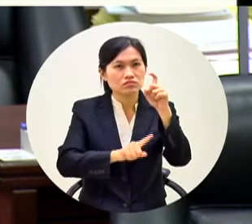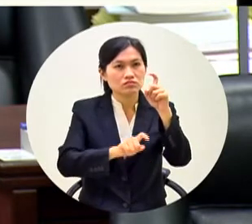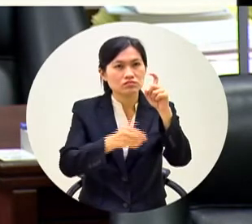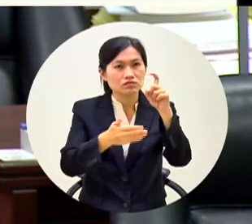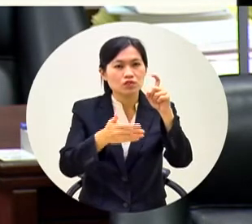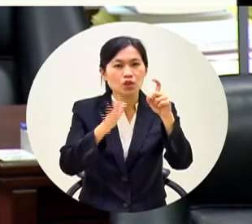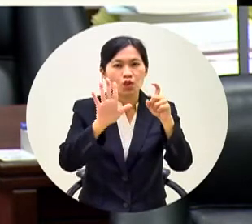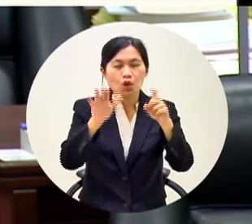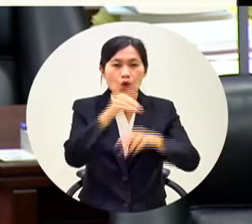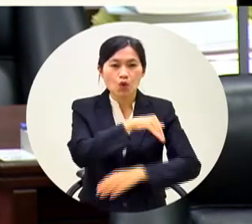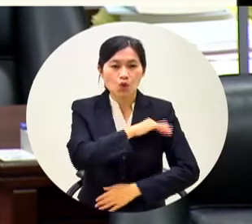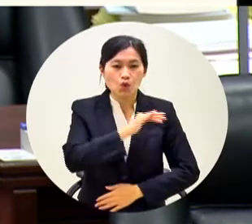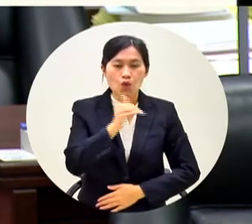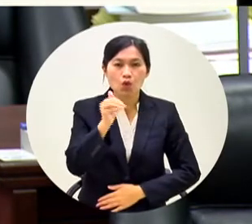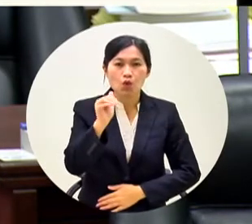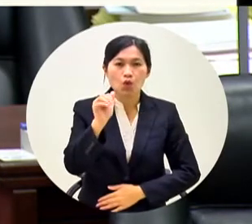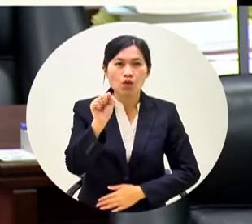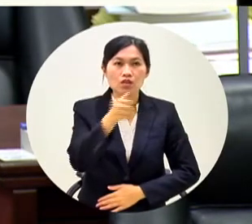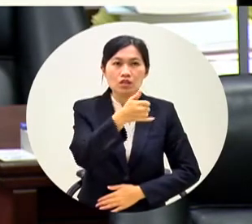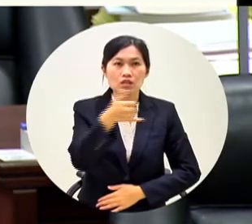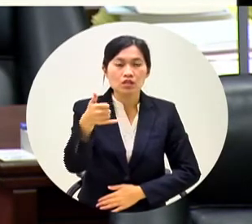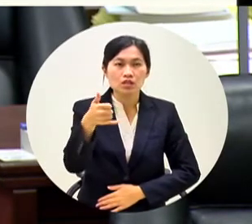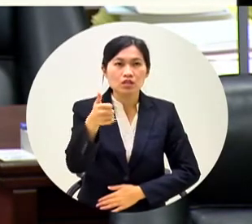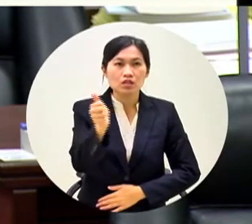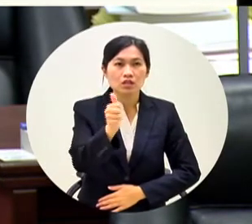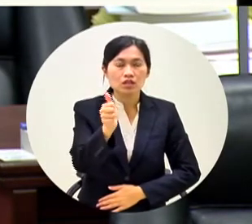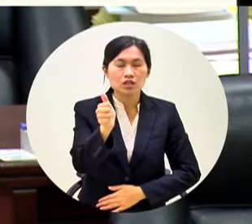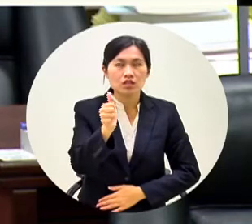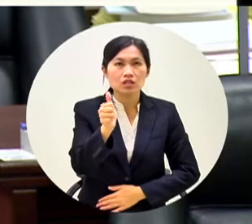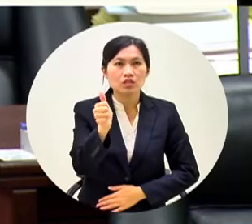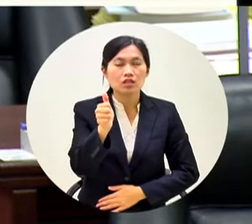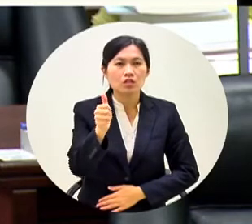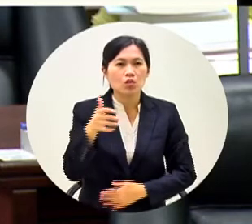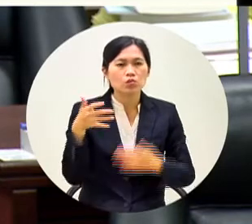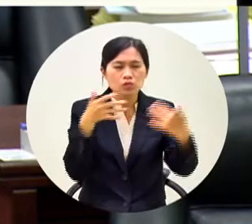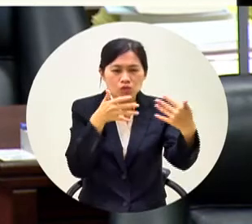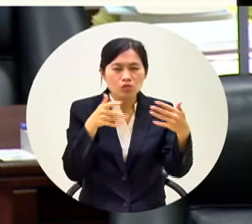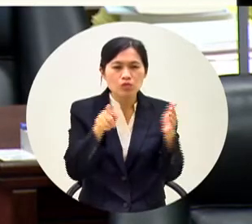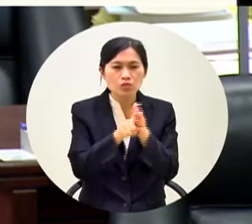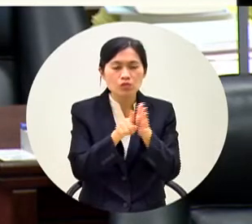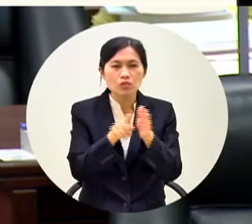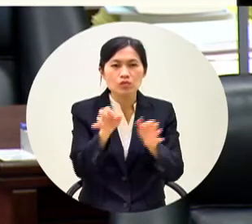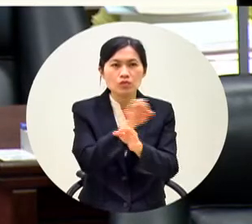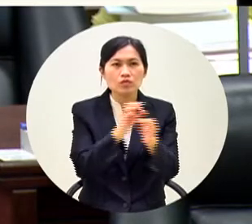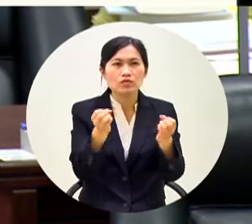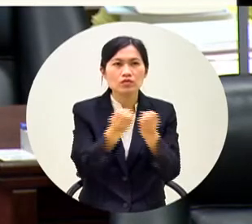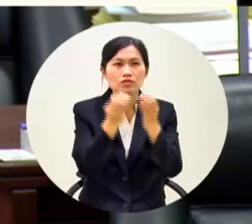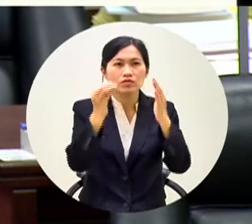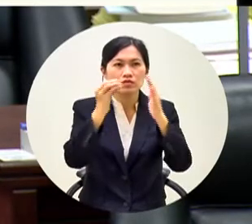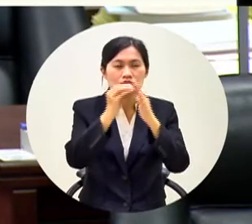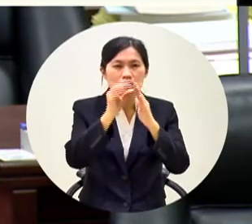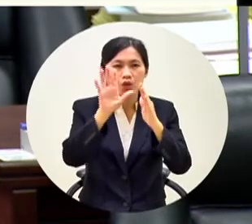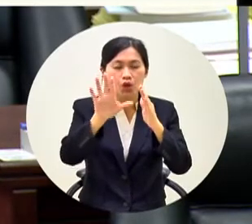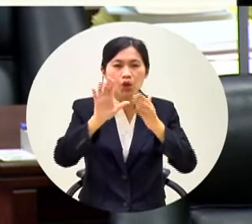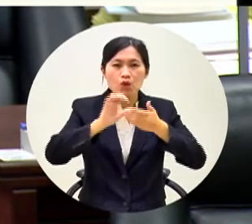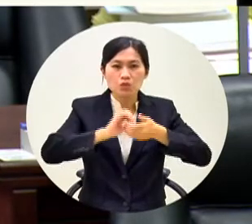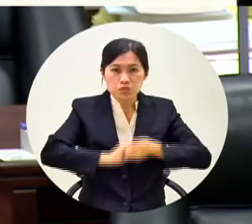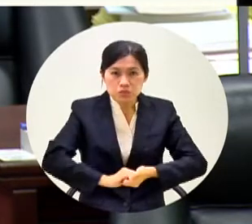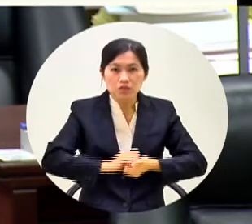议员吼，咧咨询的时阵，我那按个真我急，我那有确定讲，